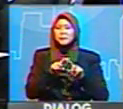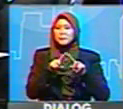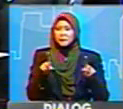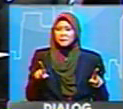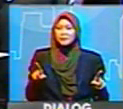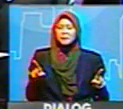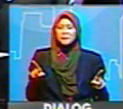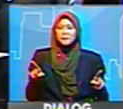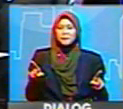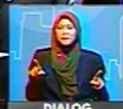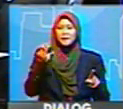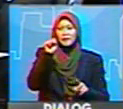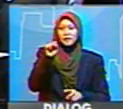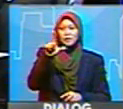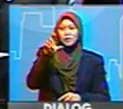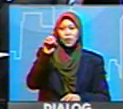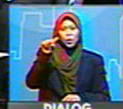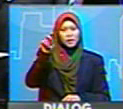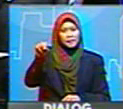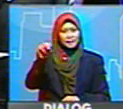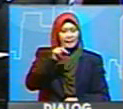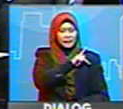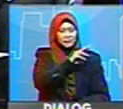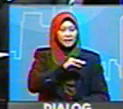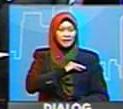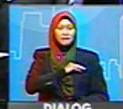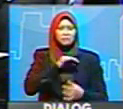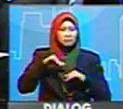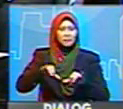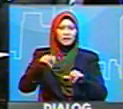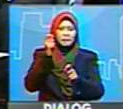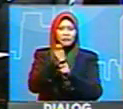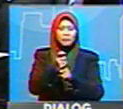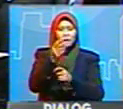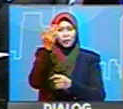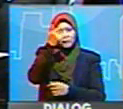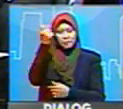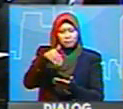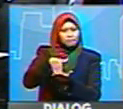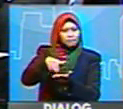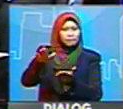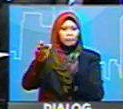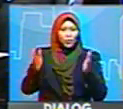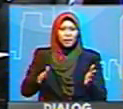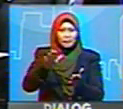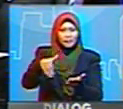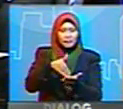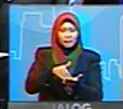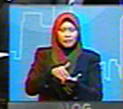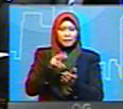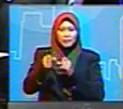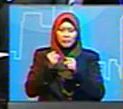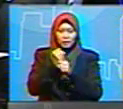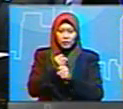segi slogan Kementerian masih lagi kita kekalkan kerana jihad memenangi orang tengah ni bukan untuk tahun 2014